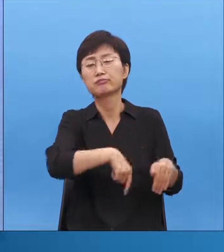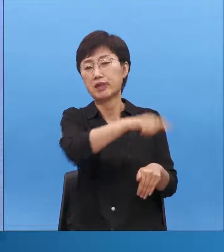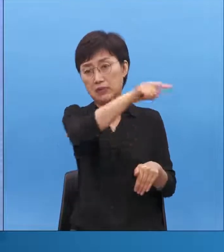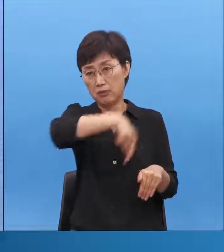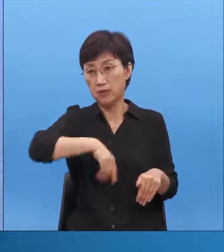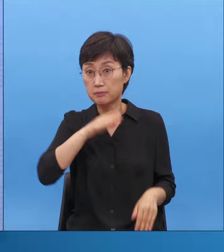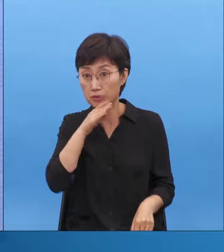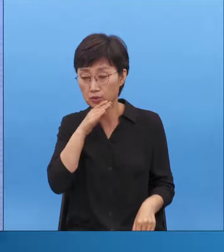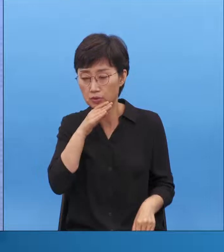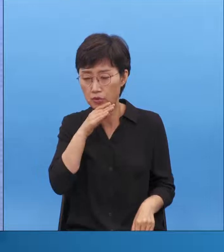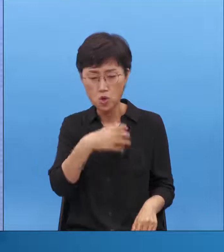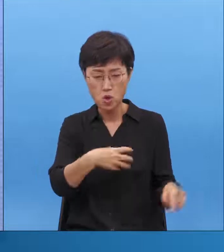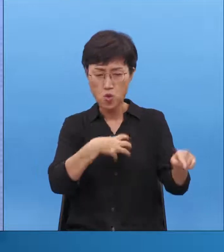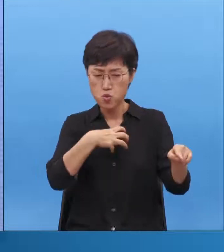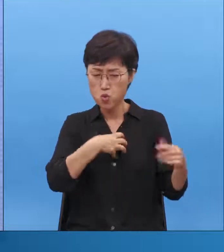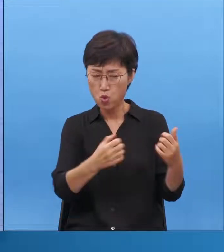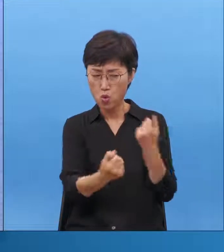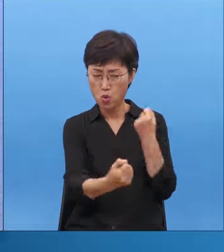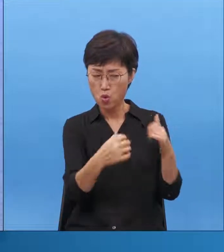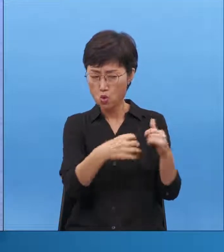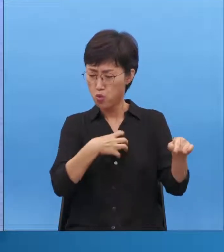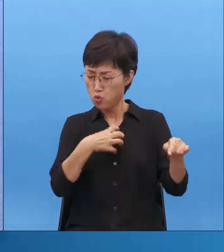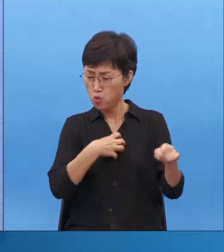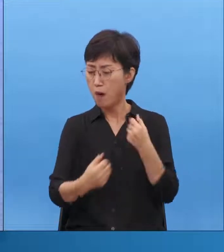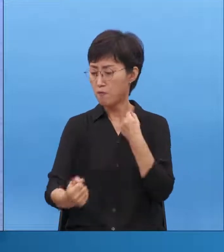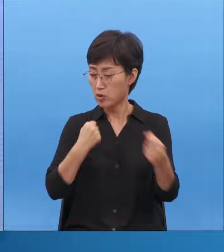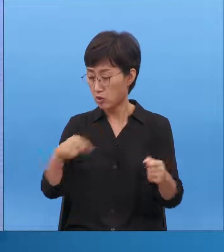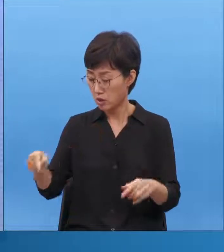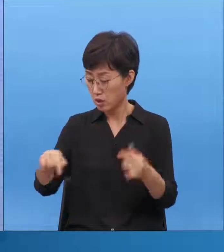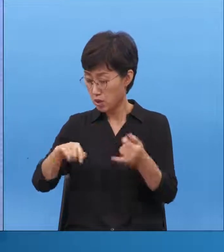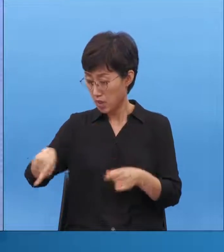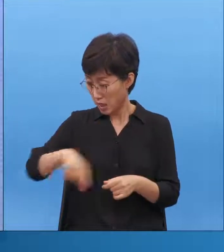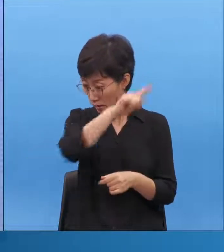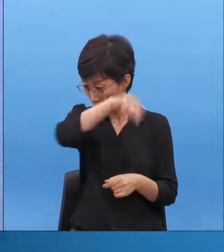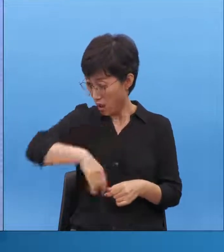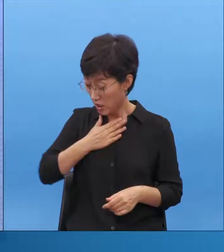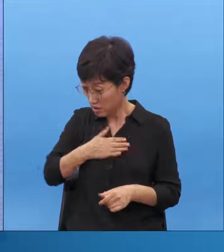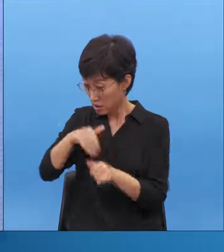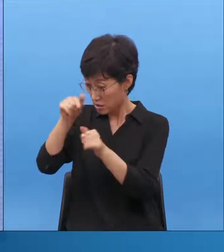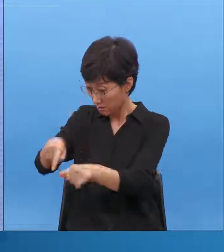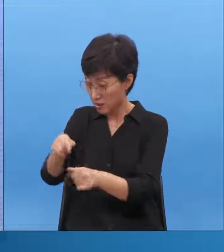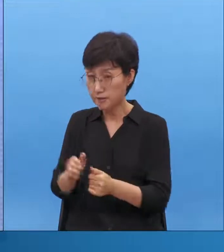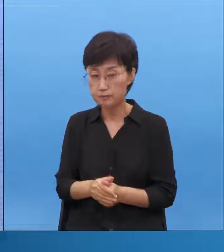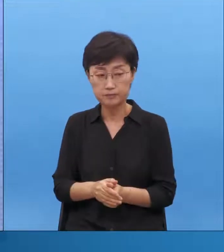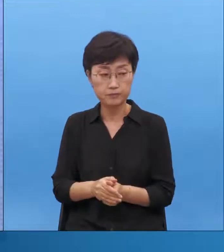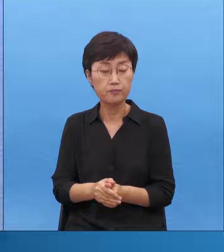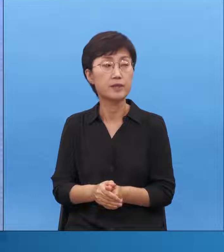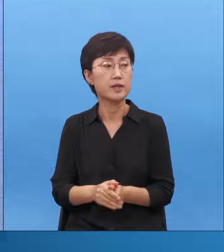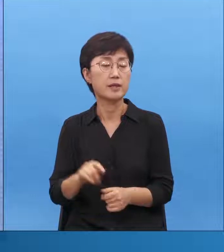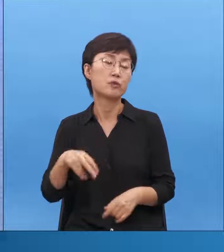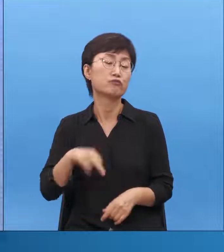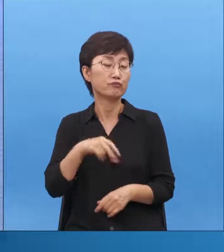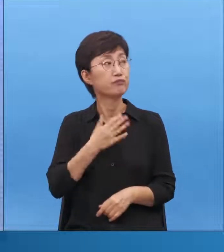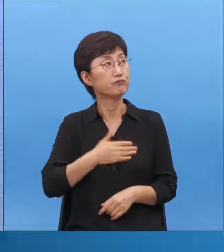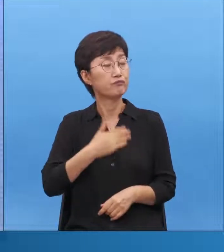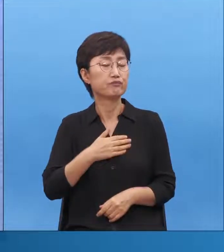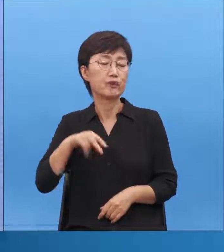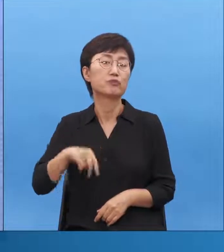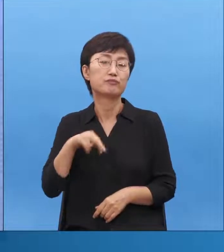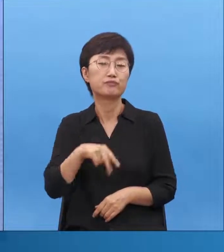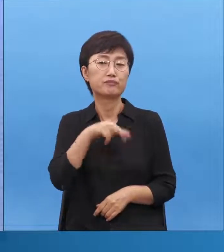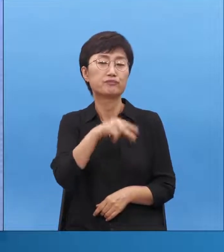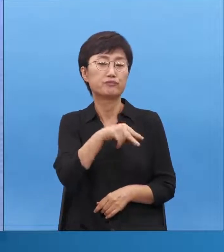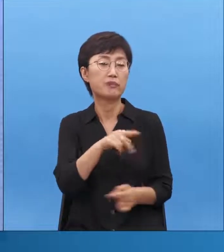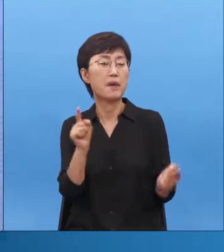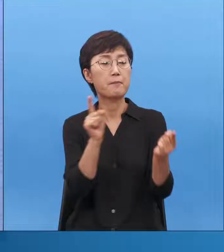go into the battlefield, give this off, and bring me back a sign. 거기서 다윗은 골리앗을 만나게 됩니다. And that's where David